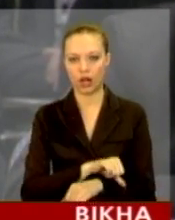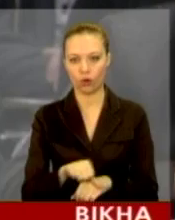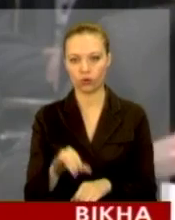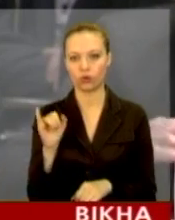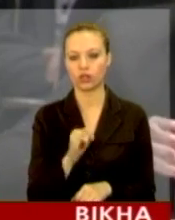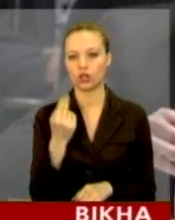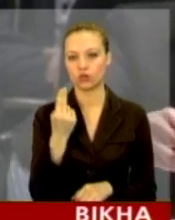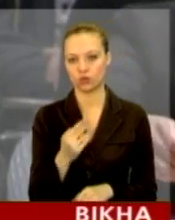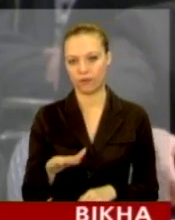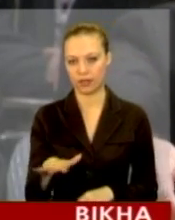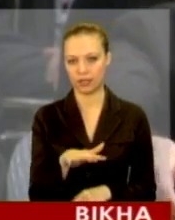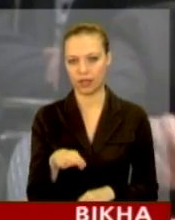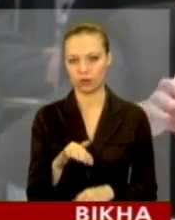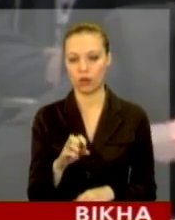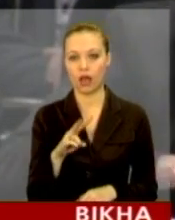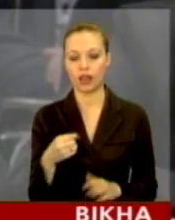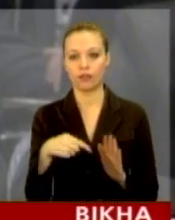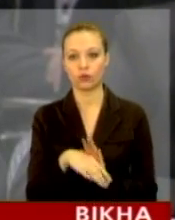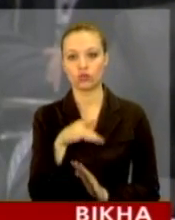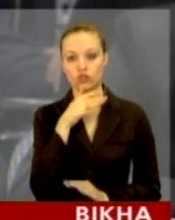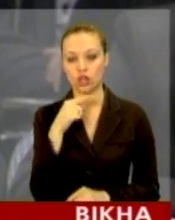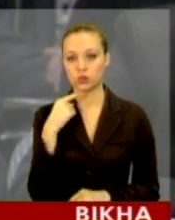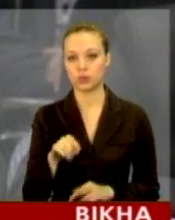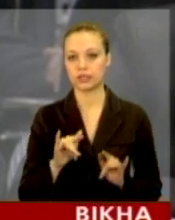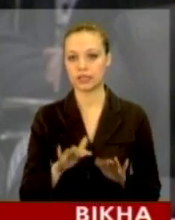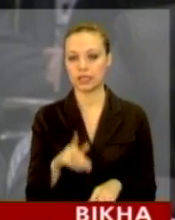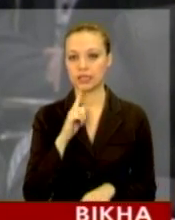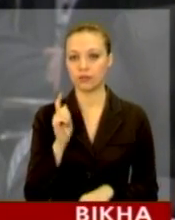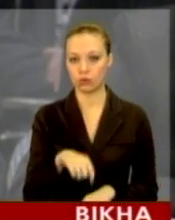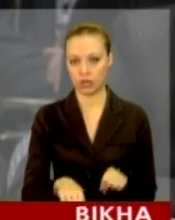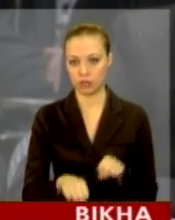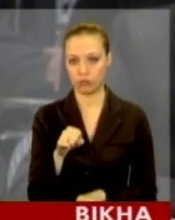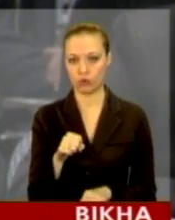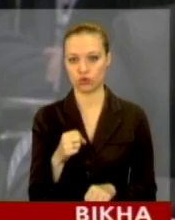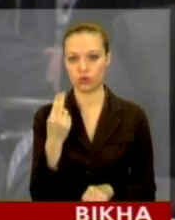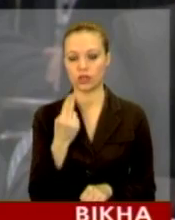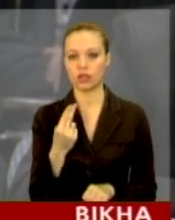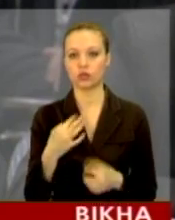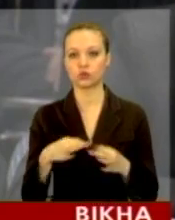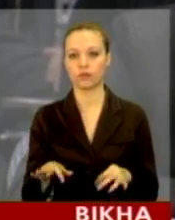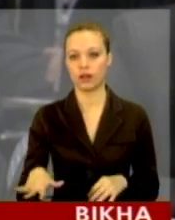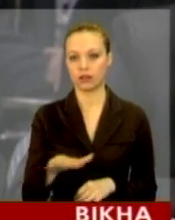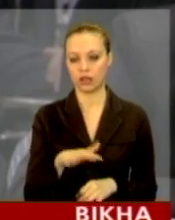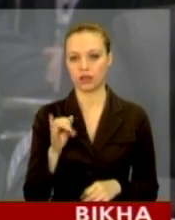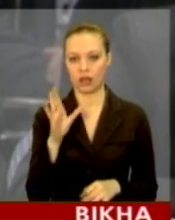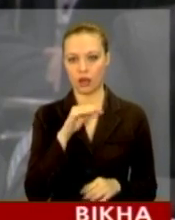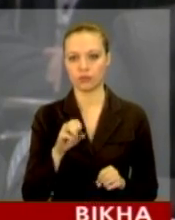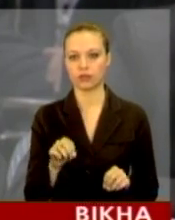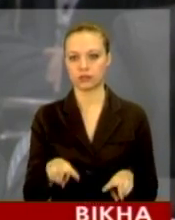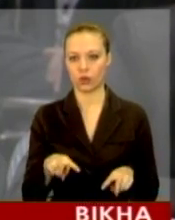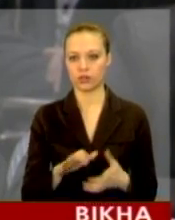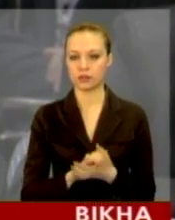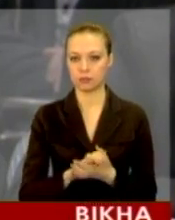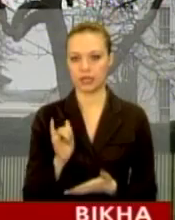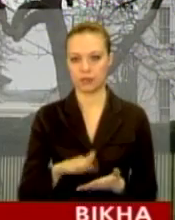та суверенітету. Але у той же час російські дії в Україні порушують суверенітет держави та несуть загрозу мирові та